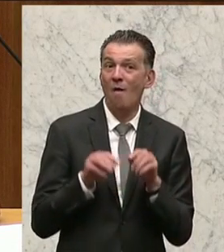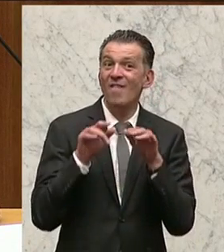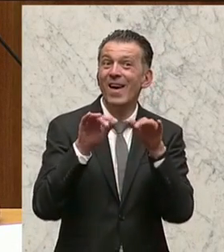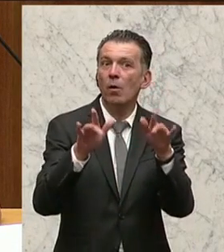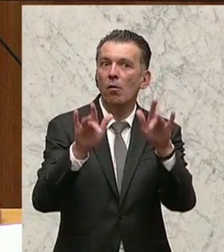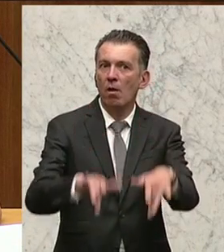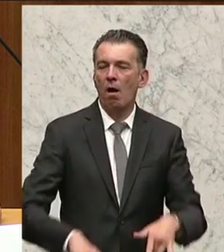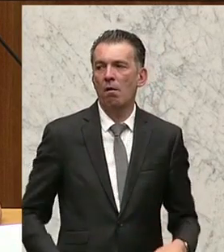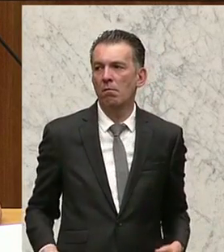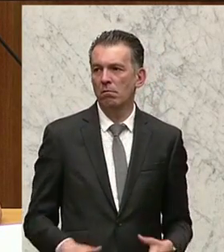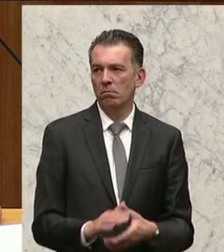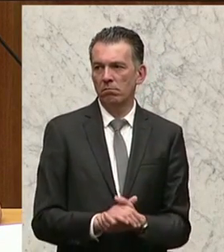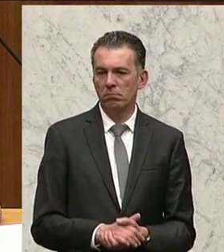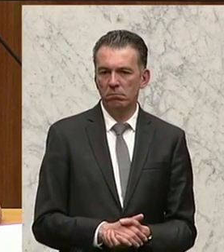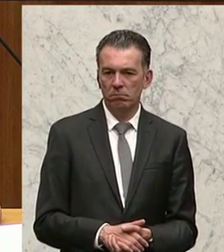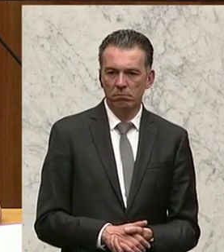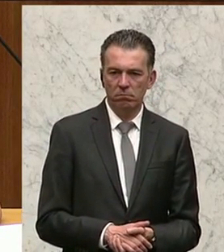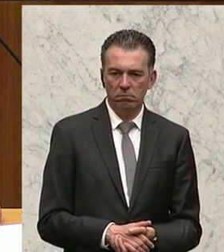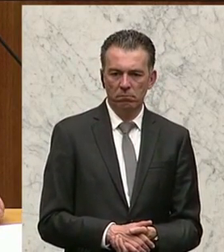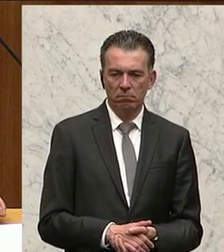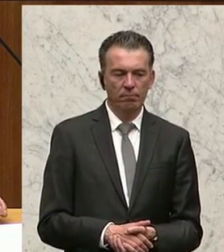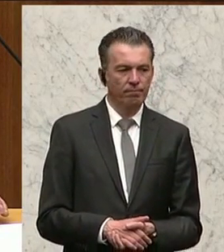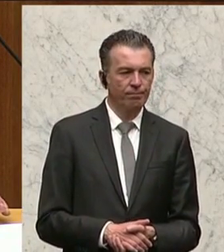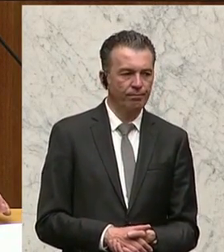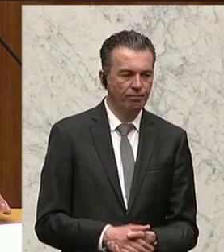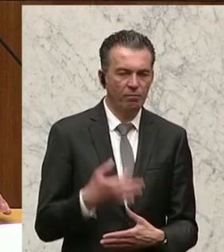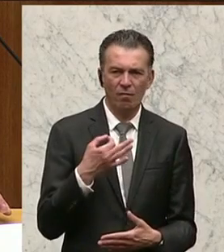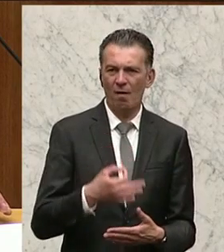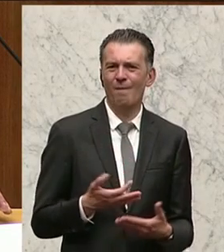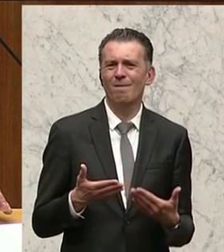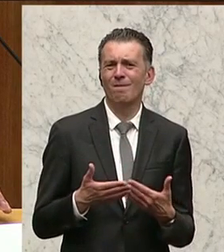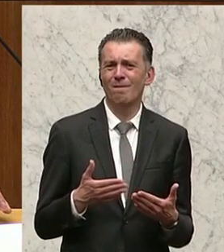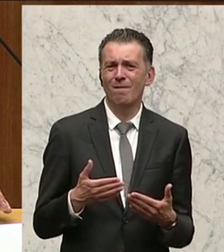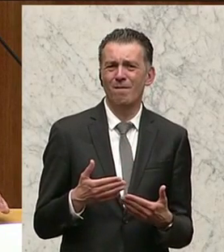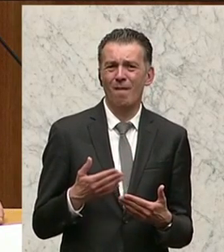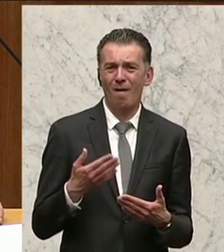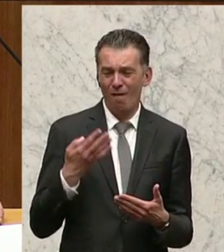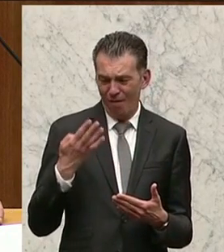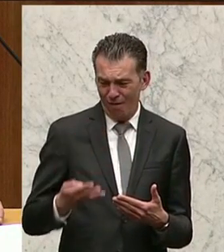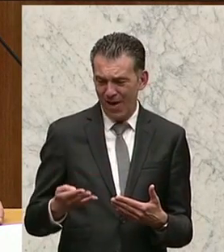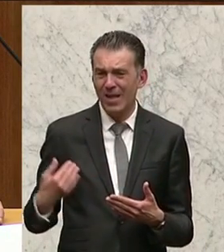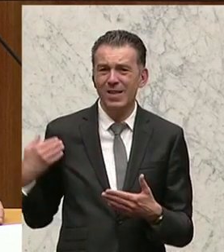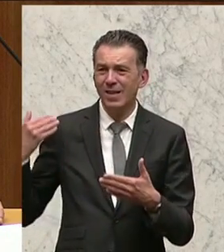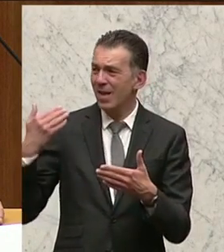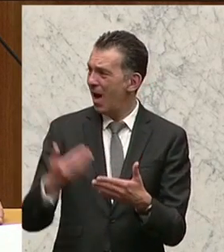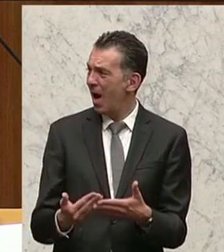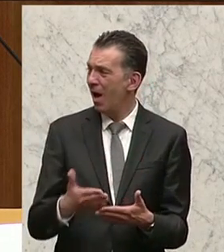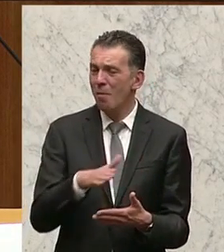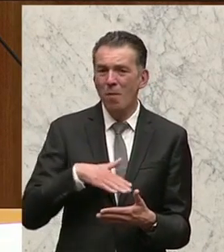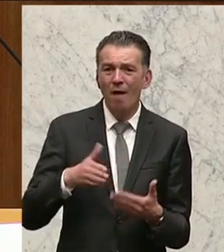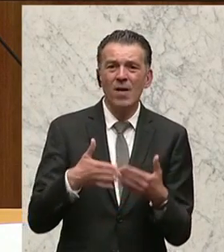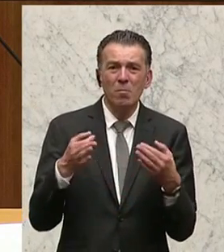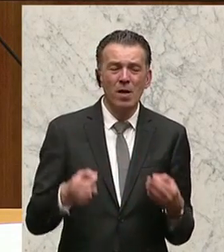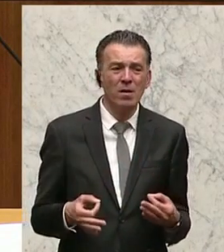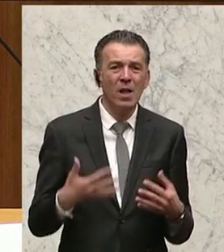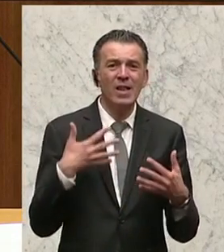erzielen, für die wir sie gedacht haben. Da frage ich mich, was ist denn in den letzten 40 Jahren in diesem Bereich geschehen? Also